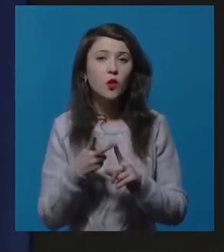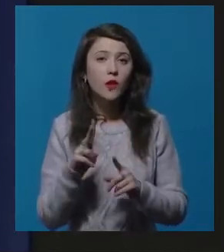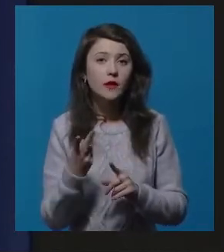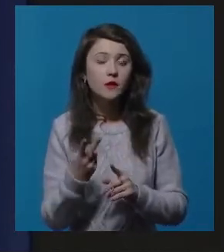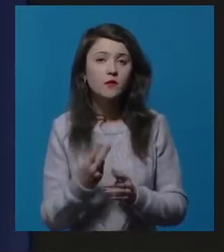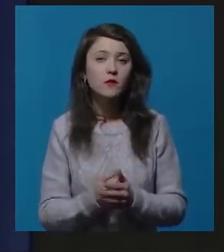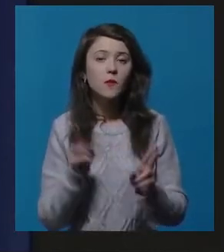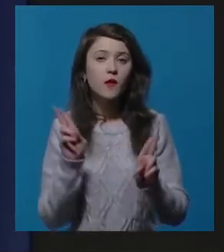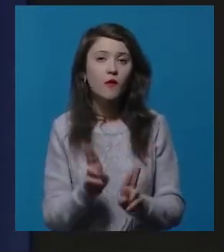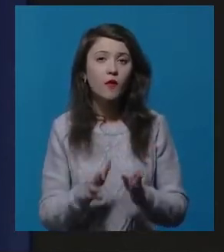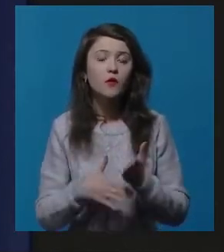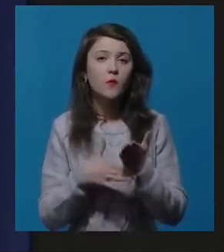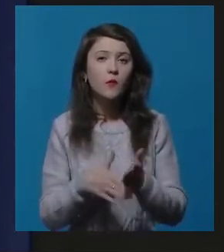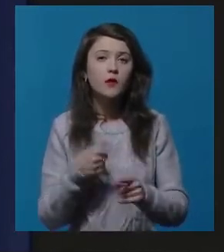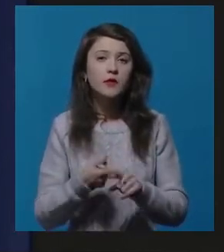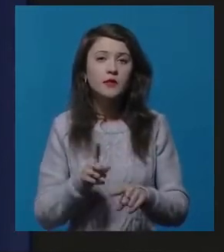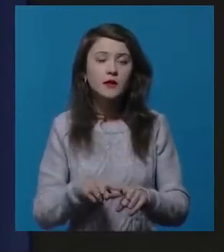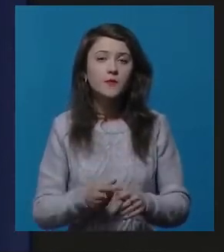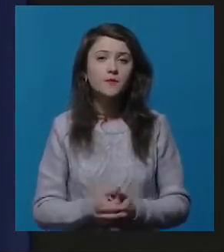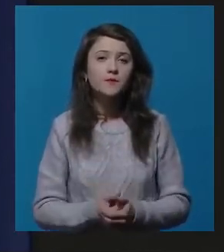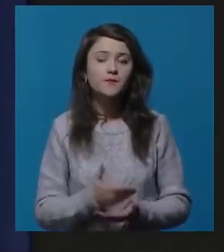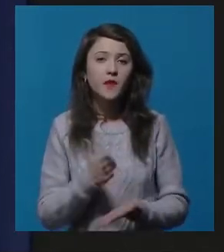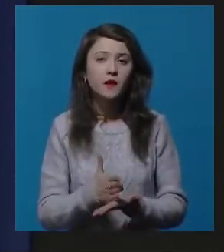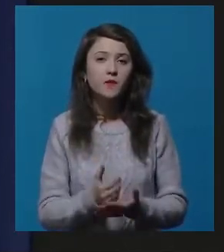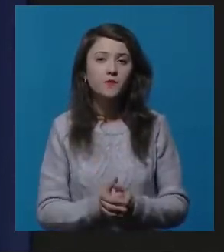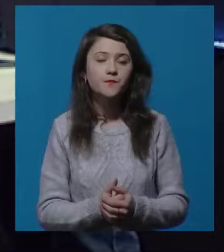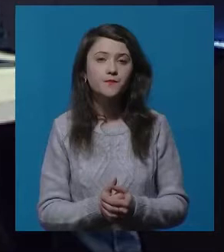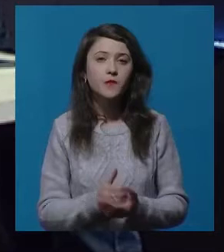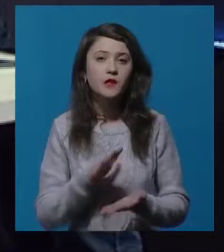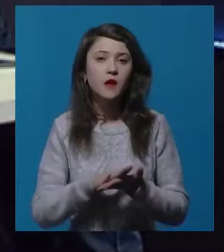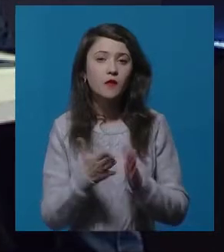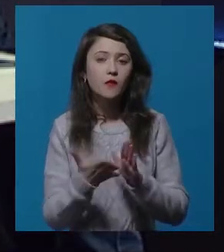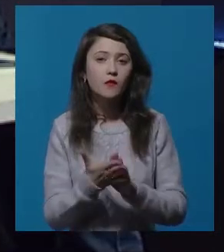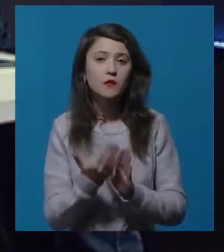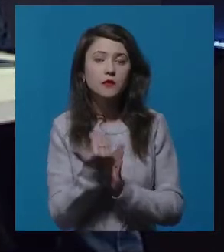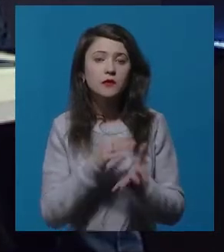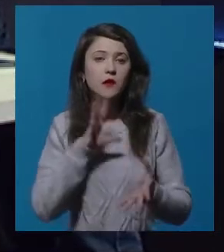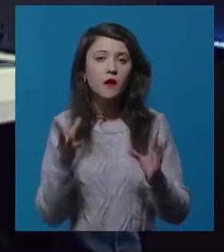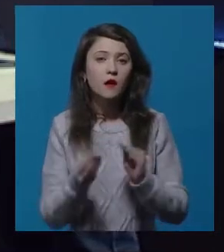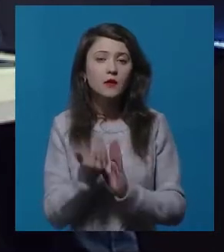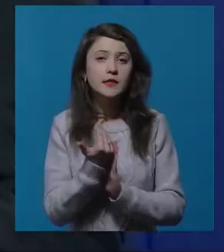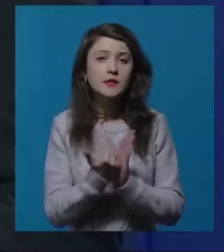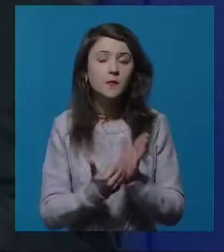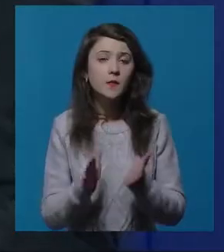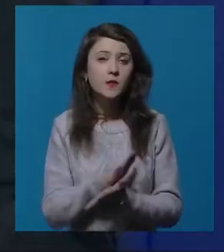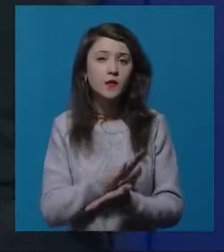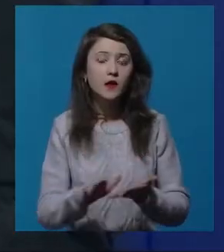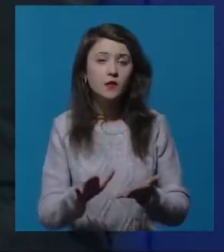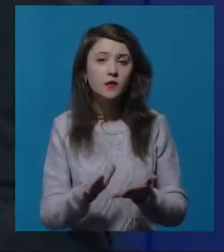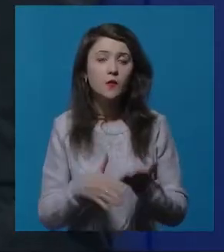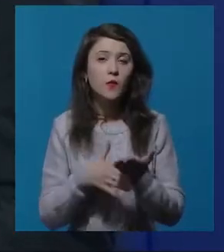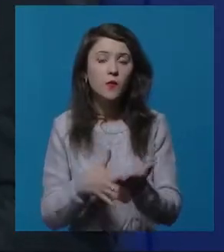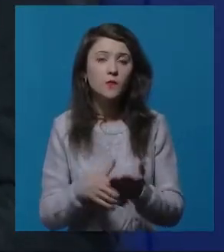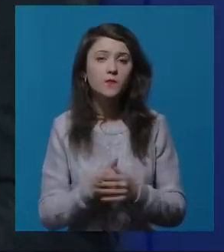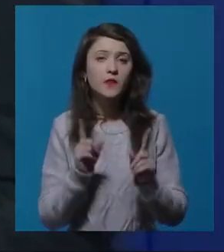допомоги. Це є складовою частиною загальної системи безоплатної правової допомоги. І